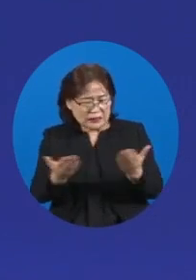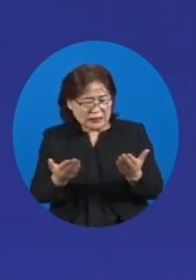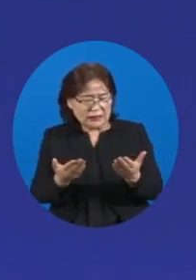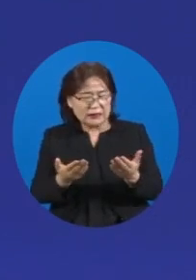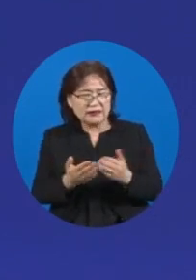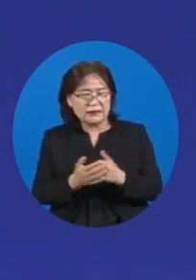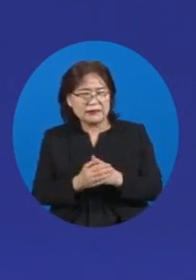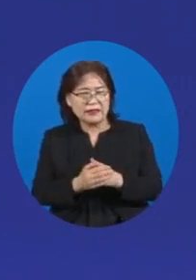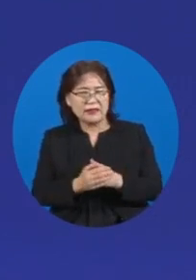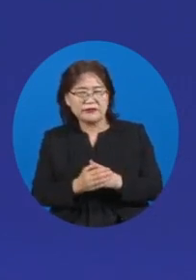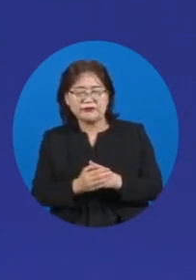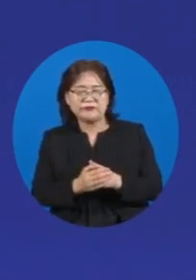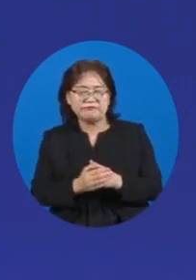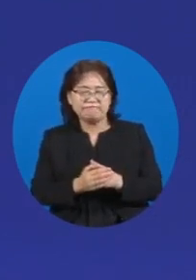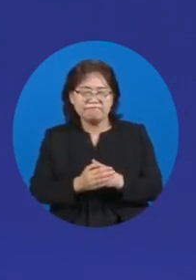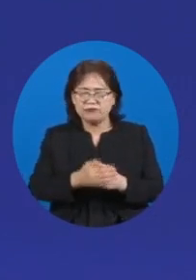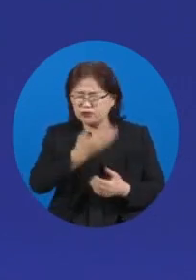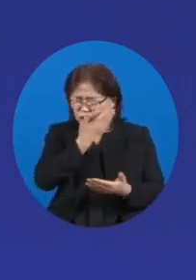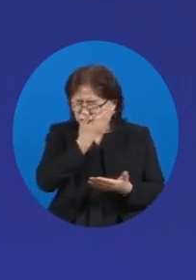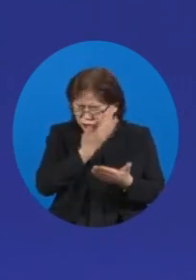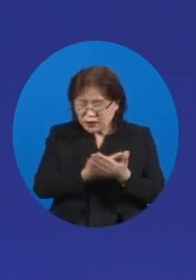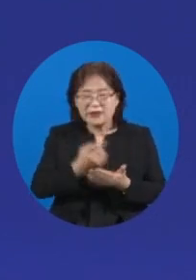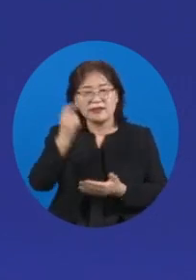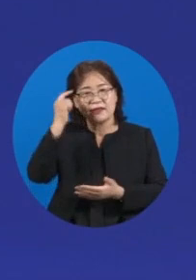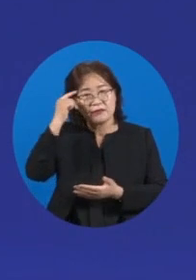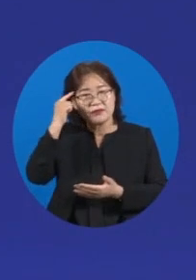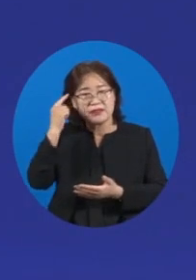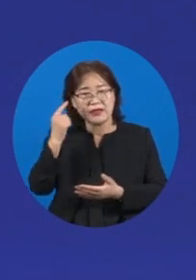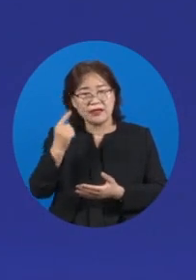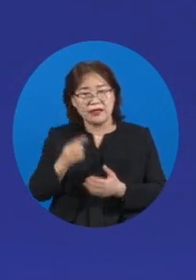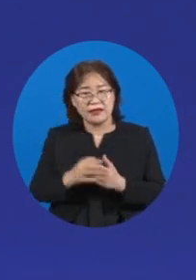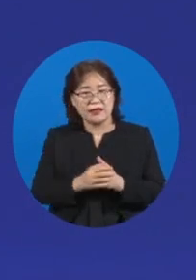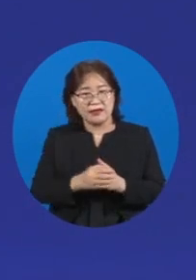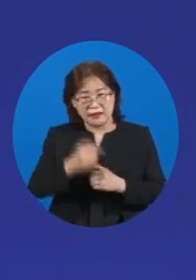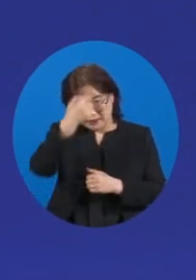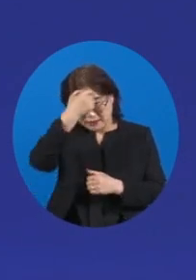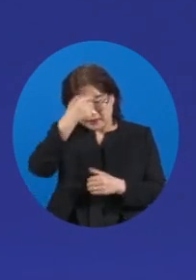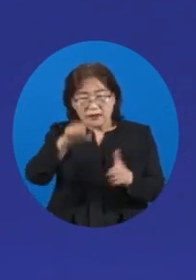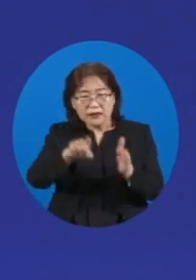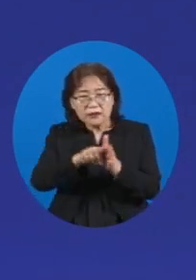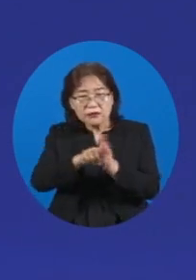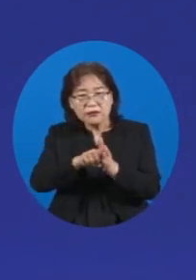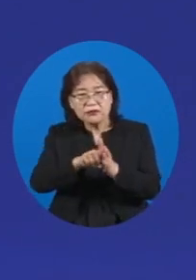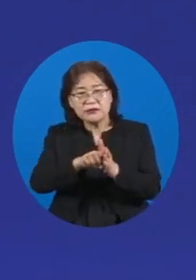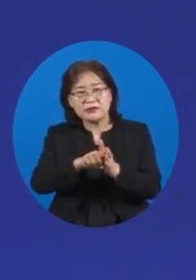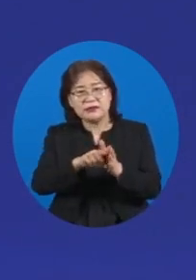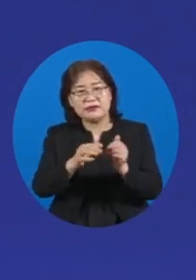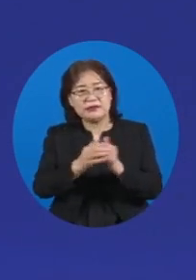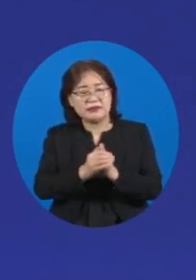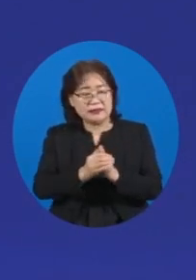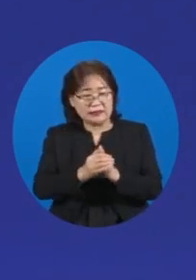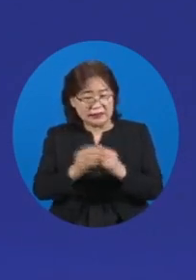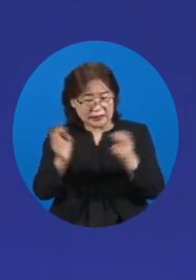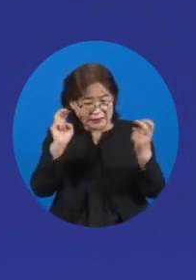합니다 그래서 우리 기독교는 요 직업의 귀천이 없다 라고 말하고 있어요